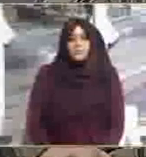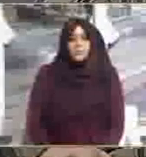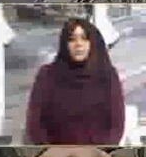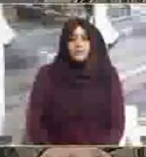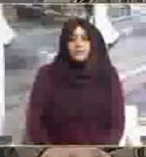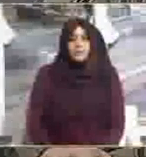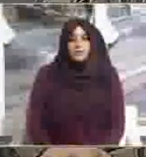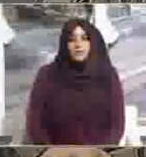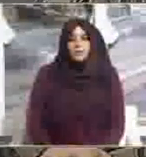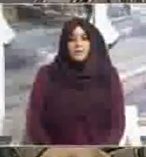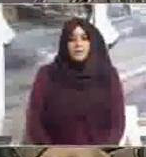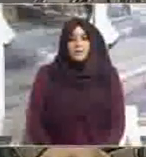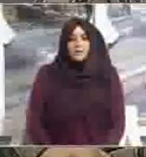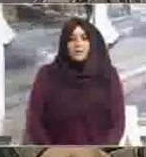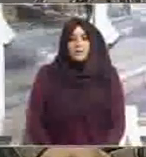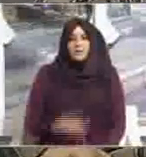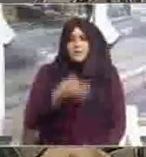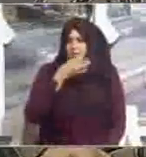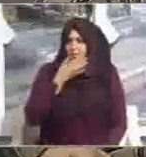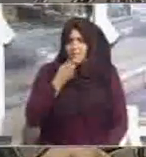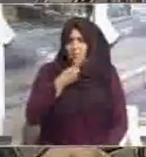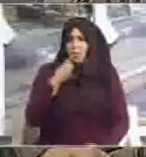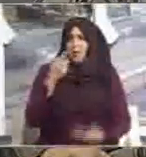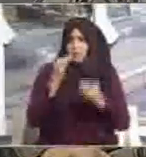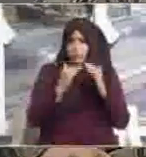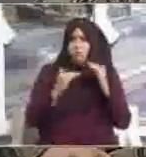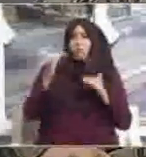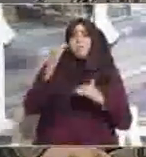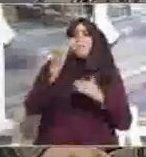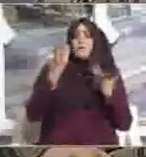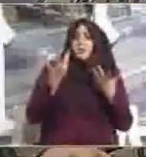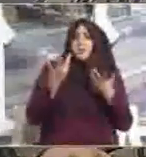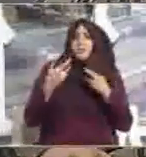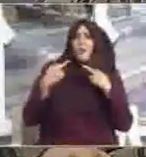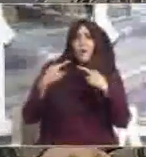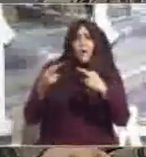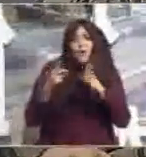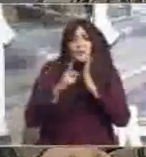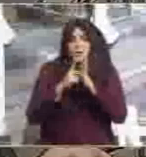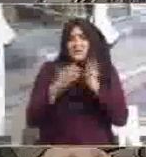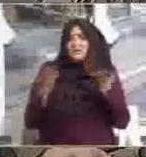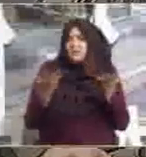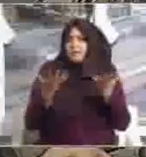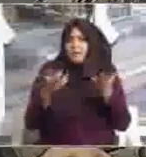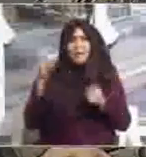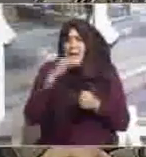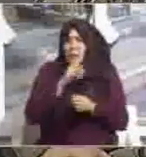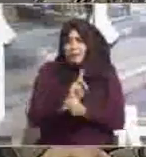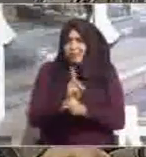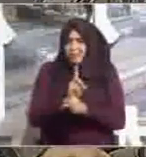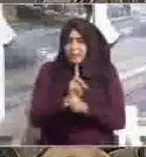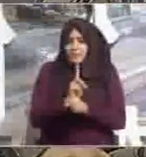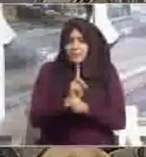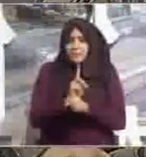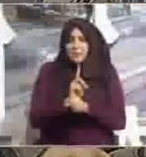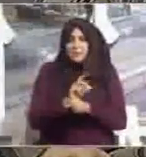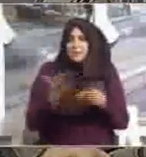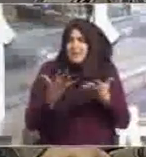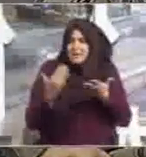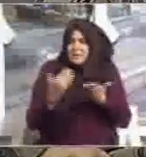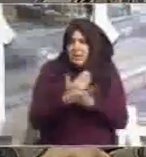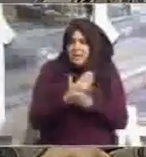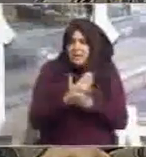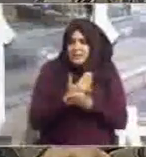ابو جهل؟ قال له هذا جان مالا انا راك بمعنى انك سددت دينك وهذا استعادتك في الحين وش بيك؟ ايه ما جان